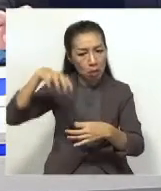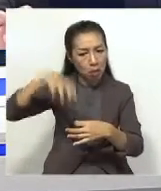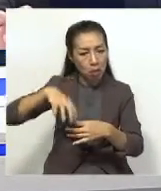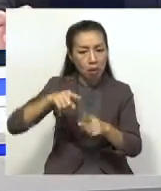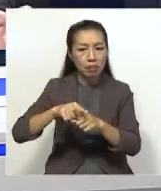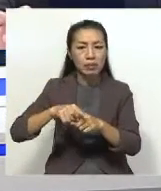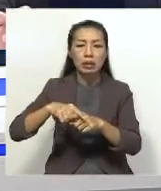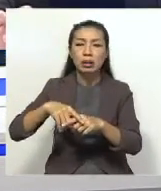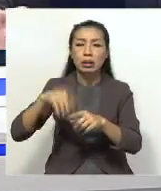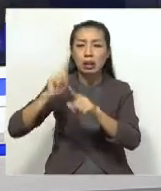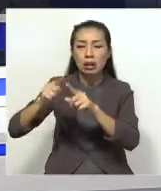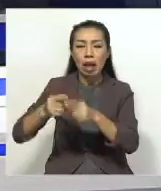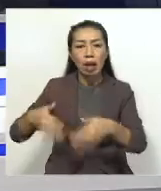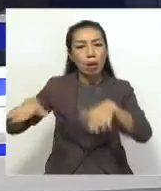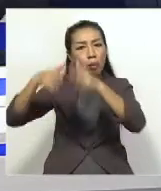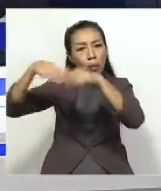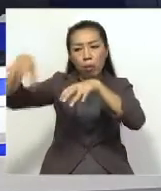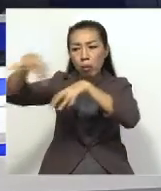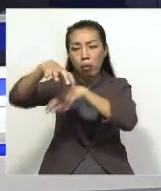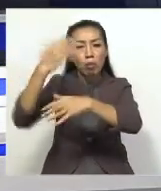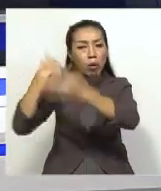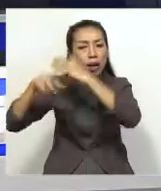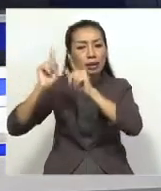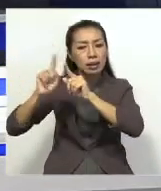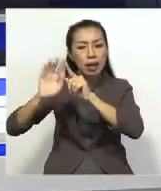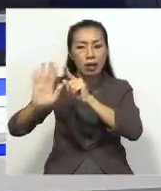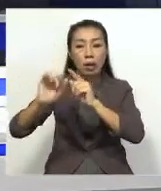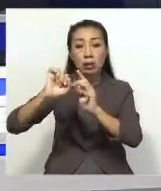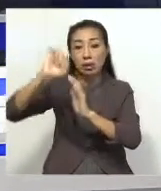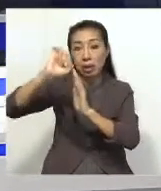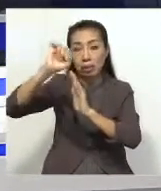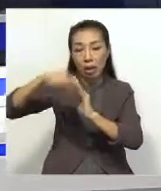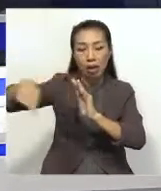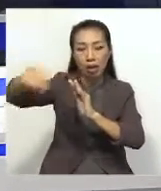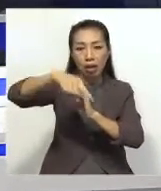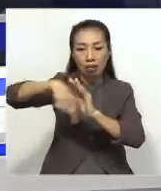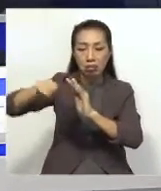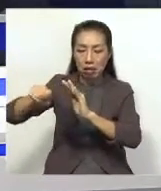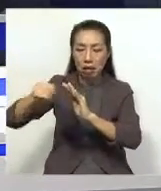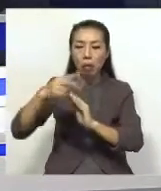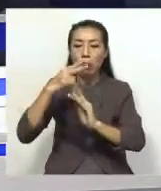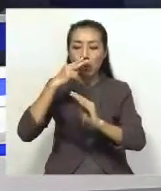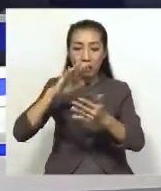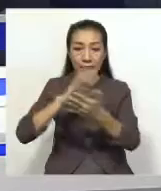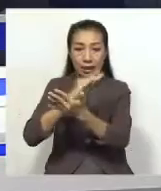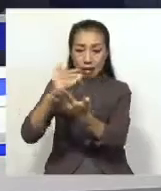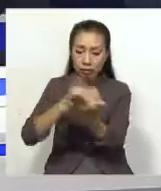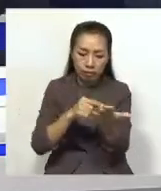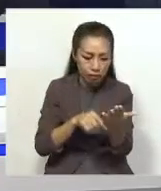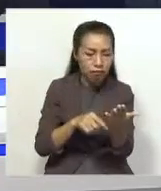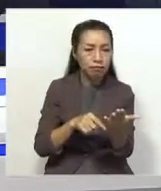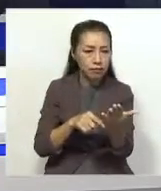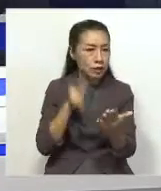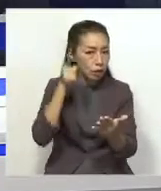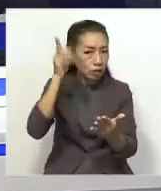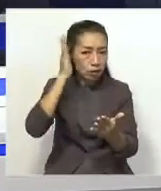มอนุสอสถานแ่งต่าง นะครั้วก็ภมิทัศวัฒนธรรมของเช่งให่ นาคอนห่วงร้านหนาเพื่อเข้าสู่กระบวนการนำ